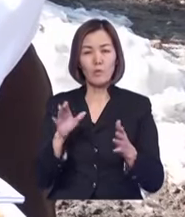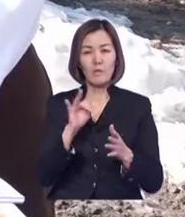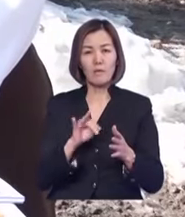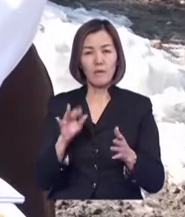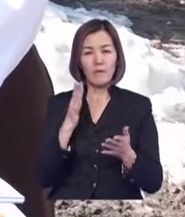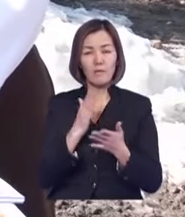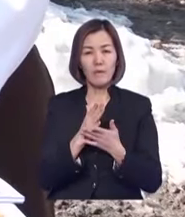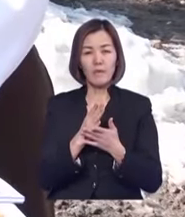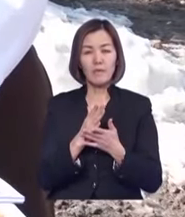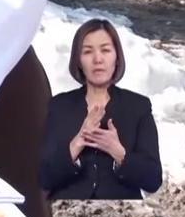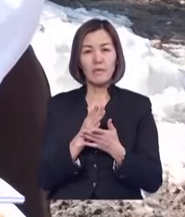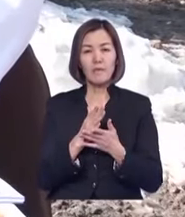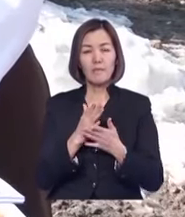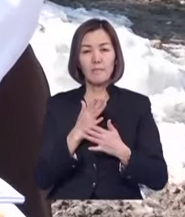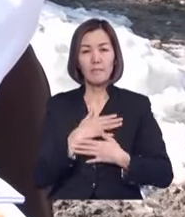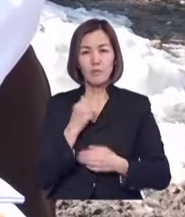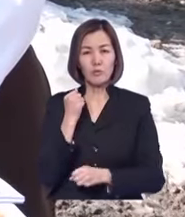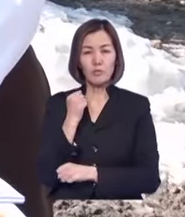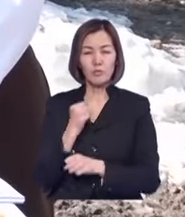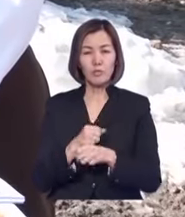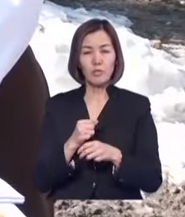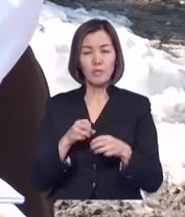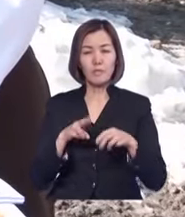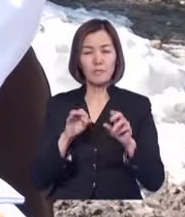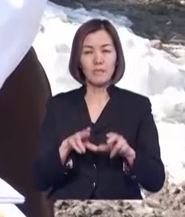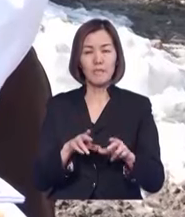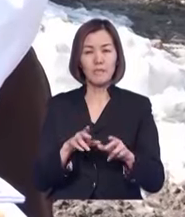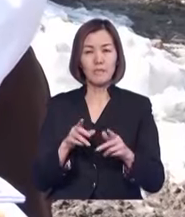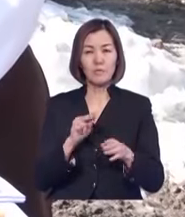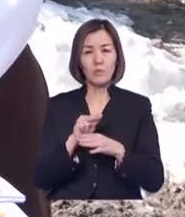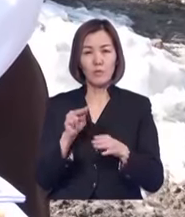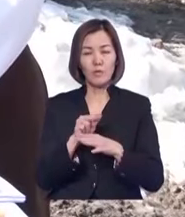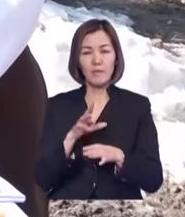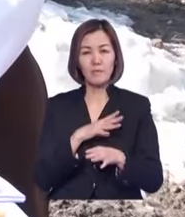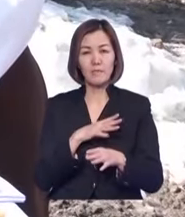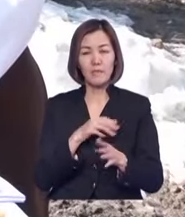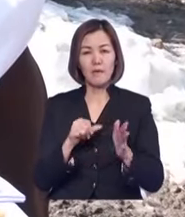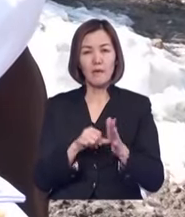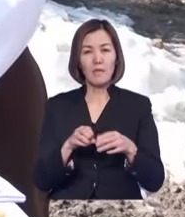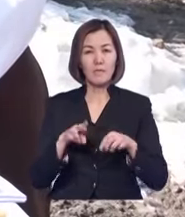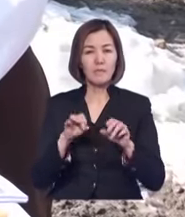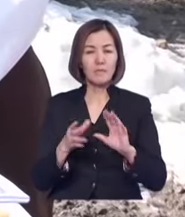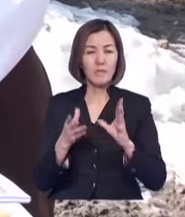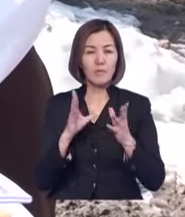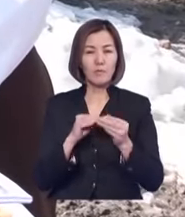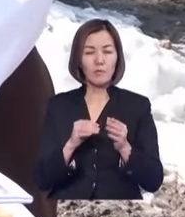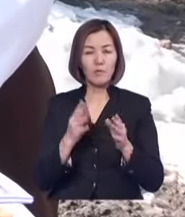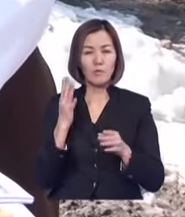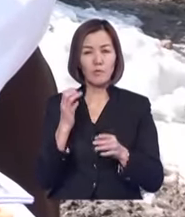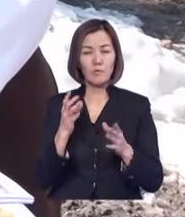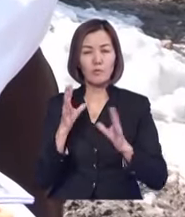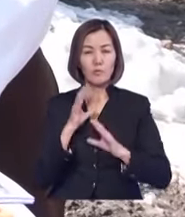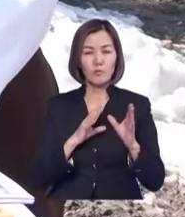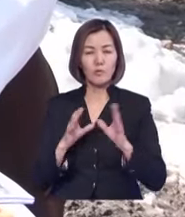Біз жұмысшы маман дайындаймыз. Қазір колледжімізде 6 мамандық бойынша 400